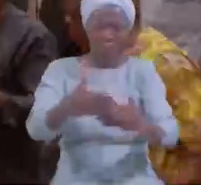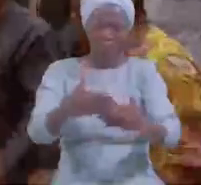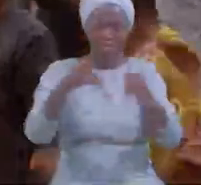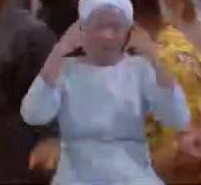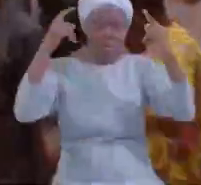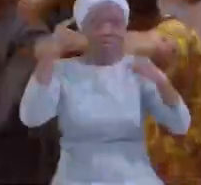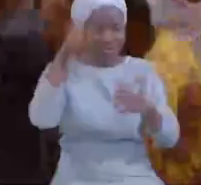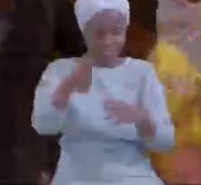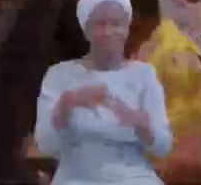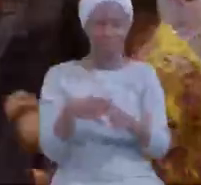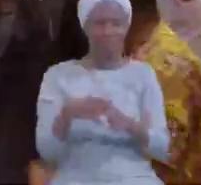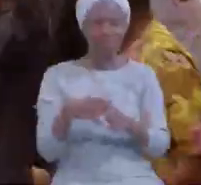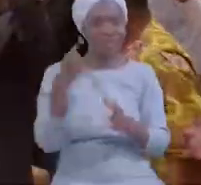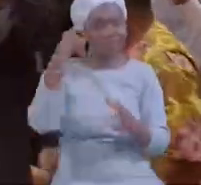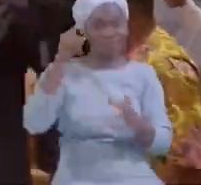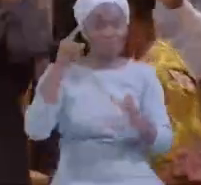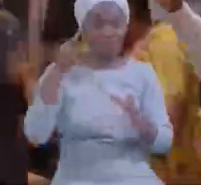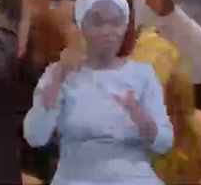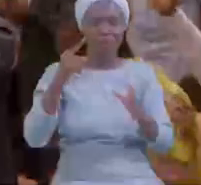pour des réalisations,